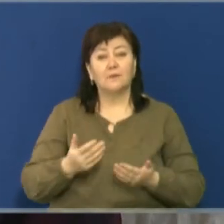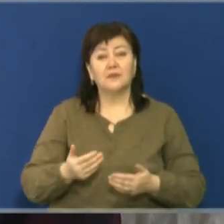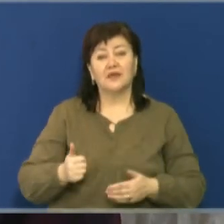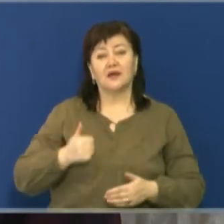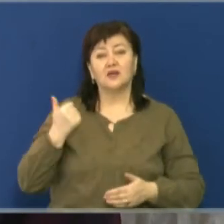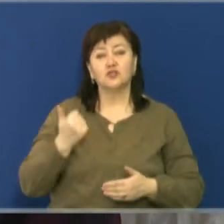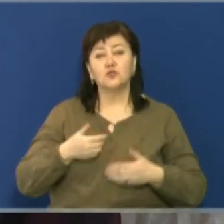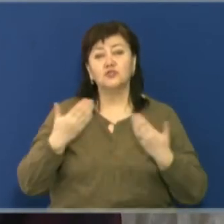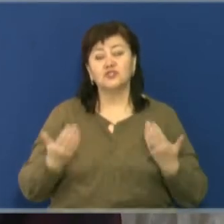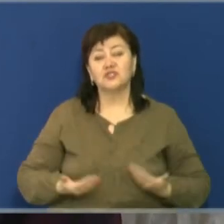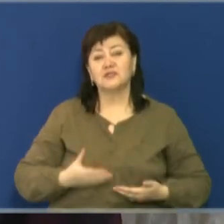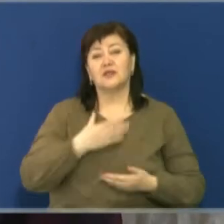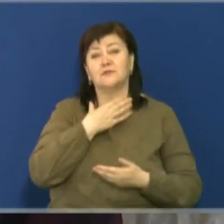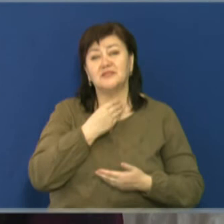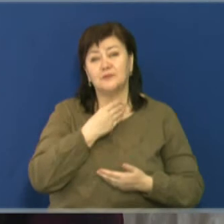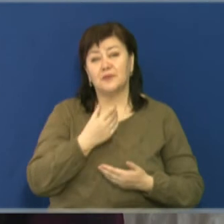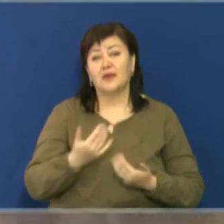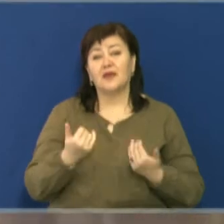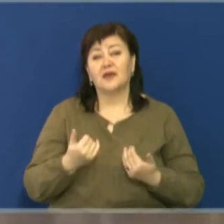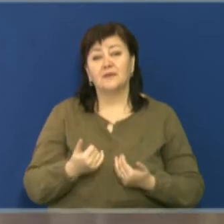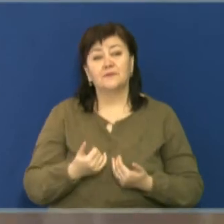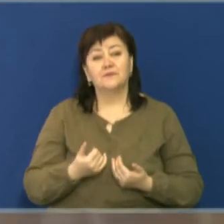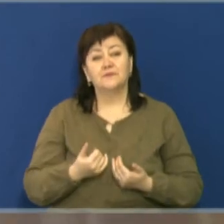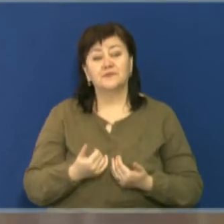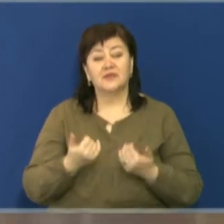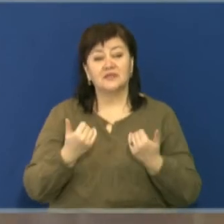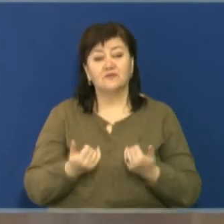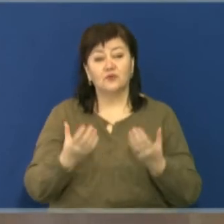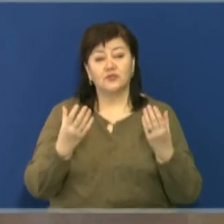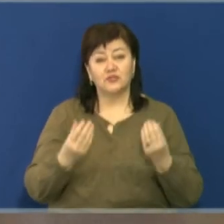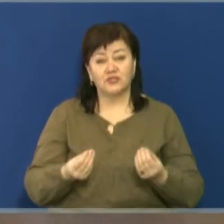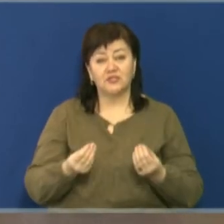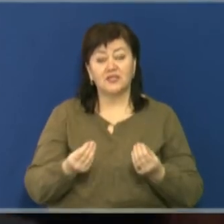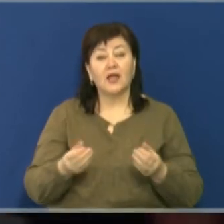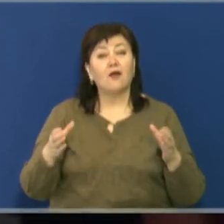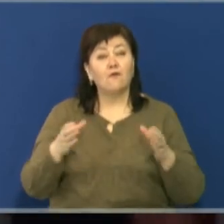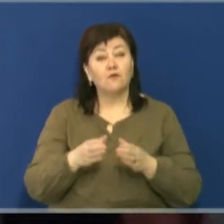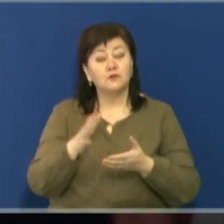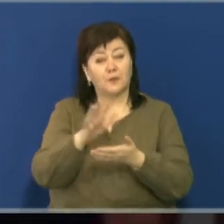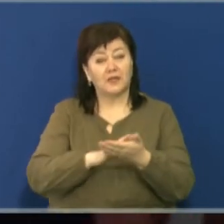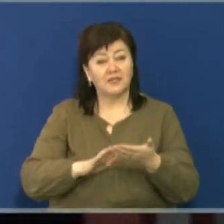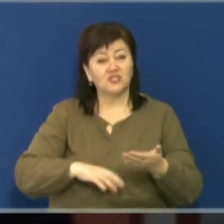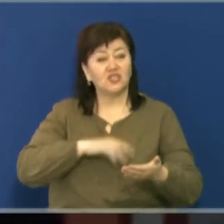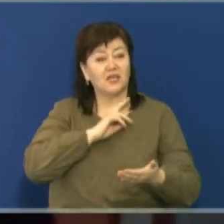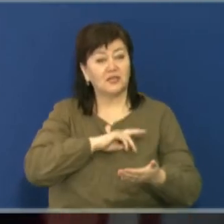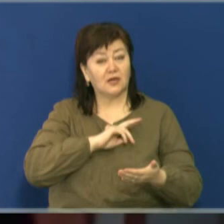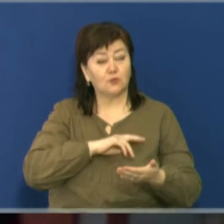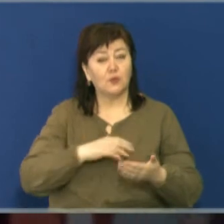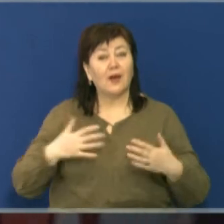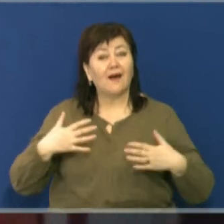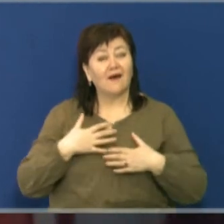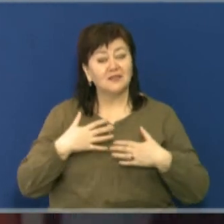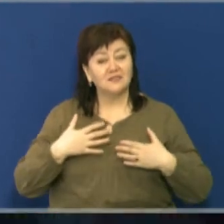мұнда бір-біріне ерекше алаңдаушылық танытады. Қазірде ол ұйымдастырған қор жұмысын жалғастыруда. Енді семейлік белсенділер қаражат